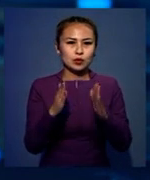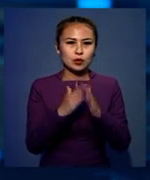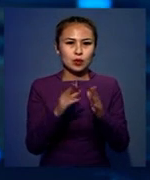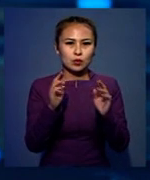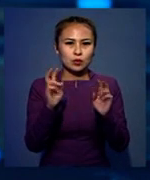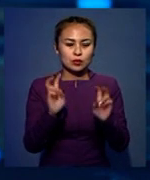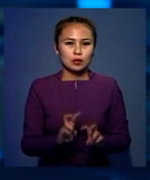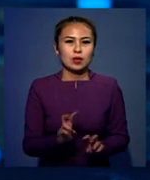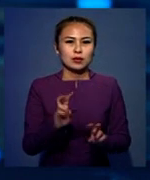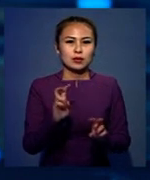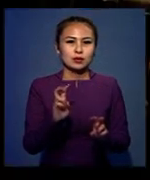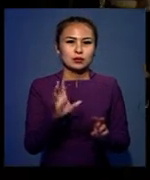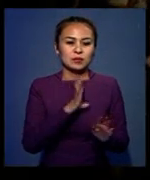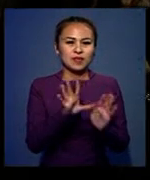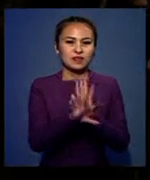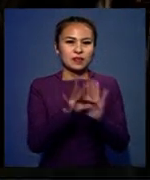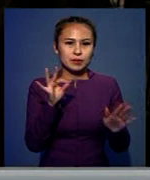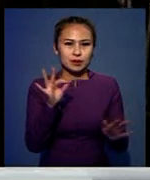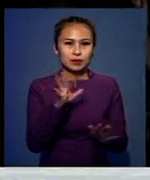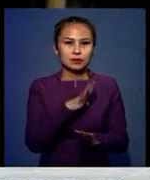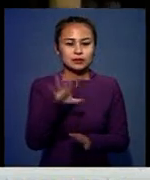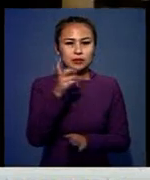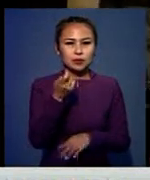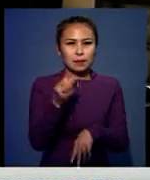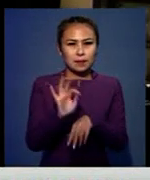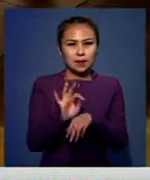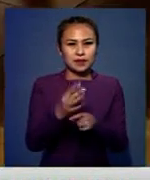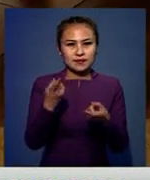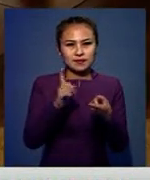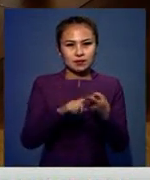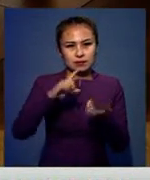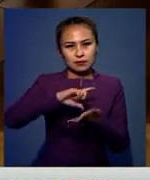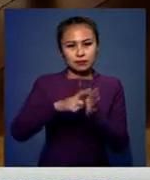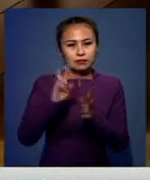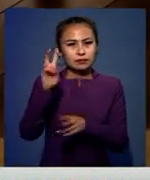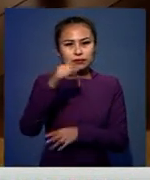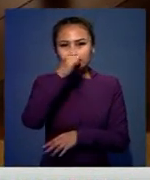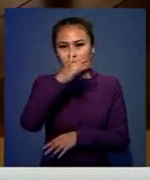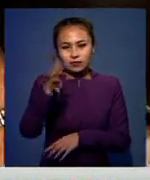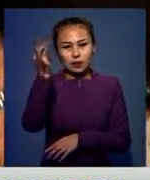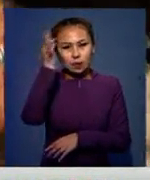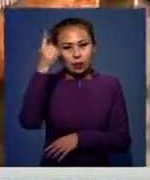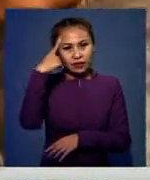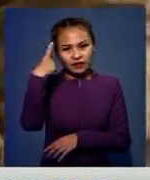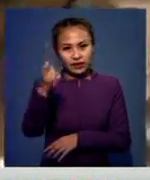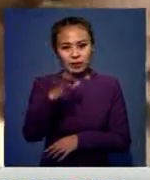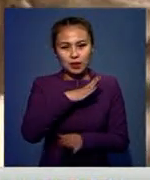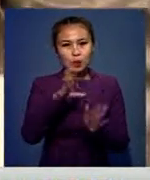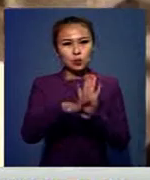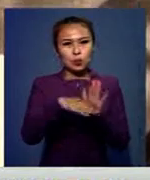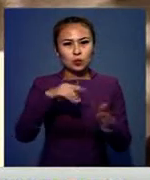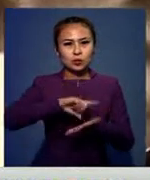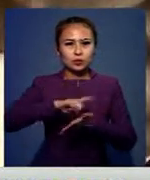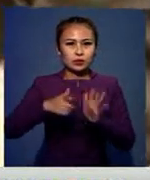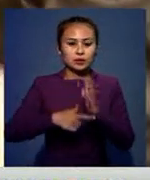өз үйінде дауыс берді. Өнер майталманы аздаған сырқатына байланысты бөлімшеге бара алмайтынын алдын ала ескерткен. Сондықтан сайлау